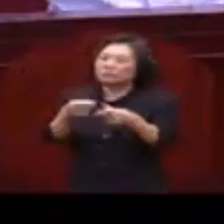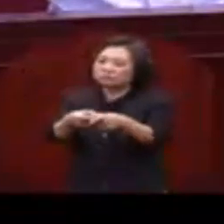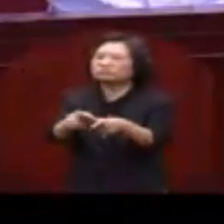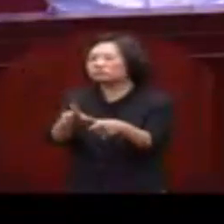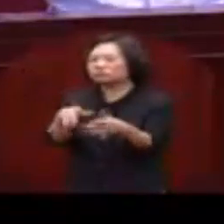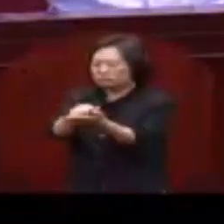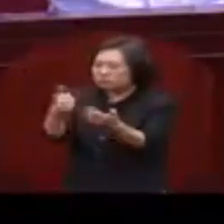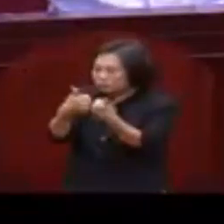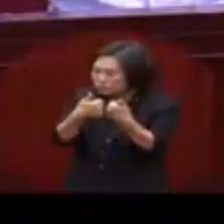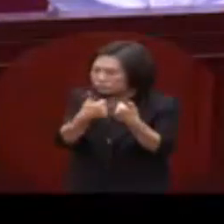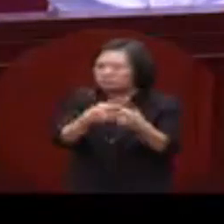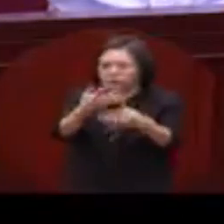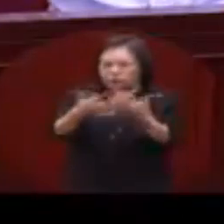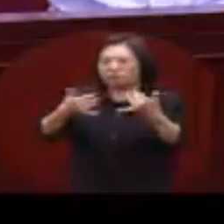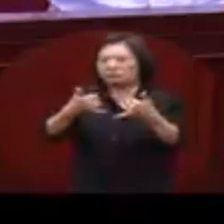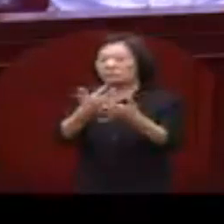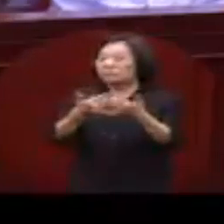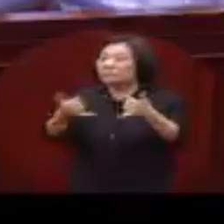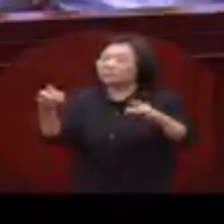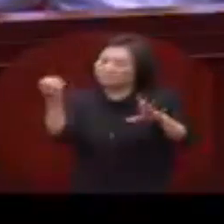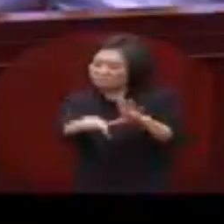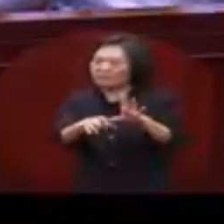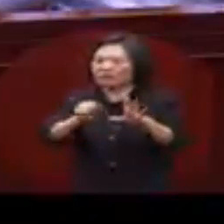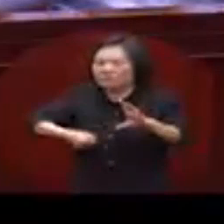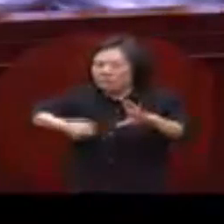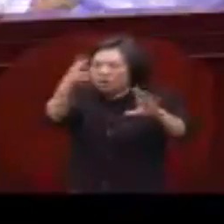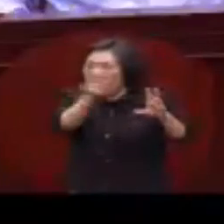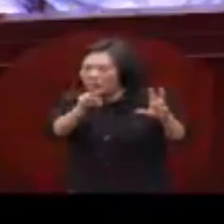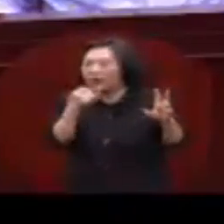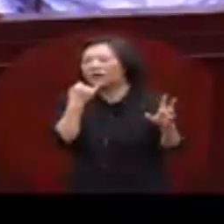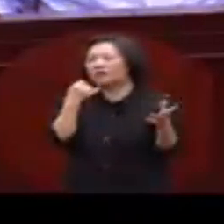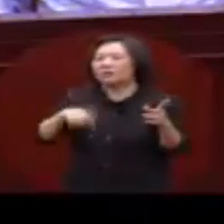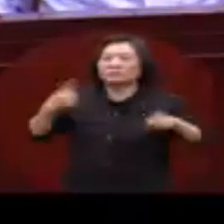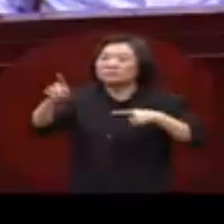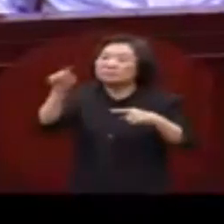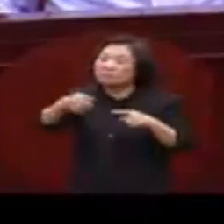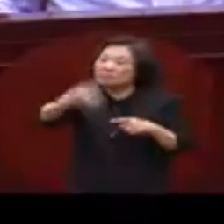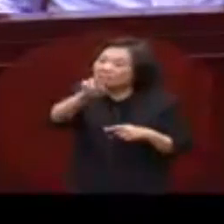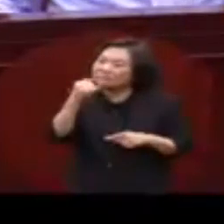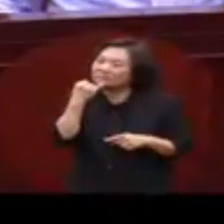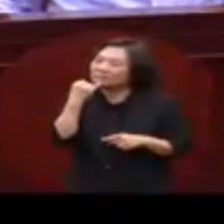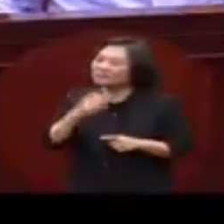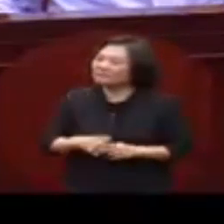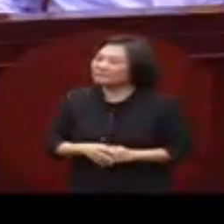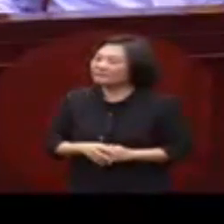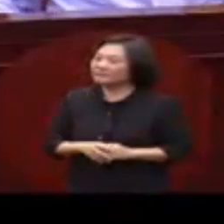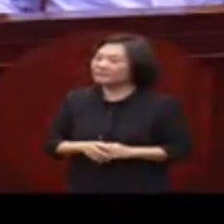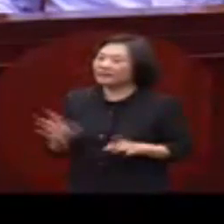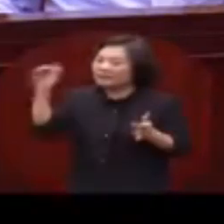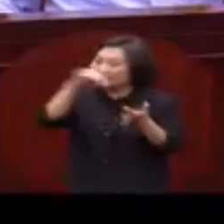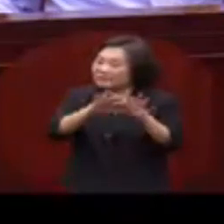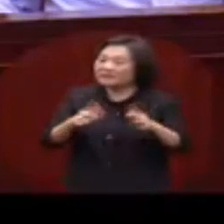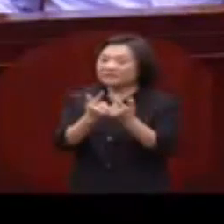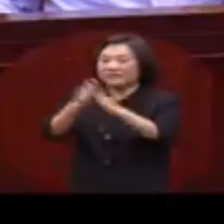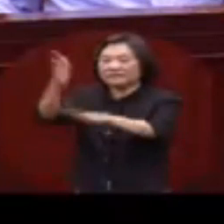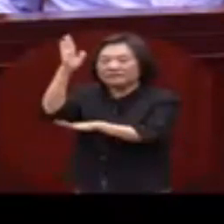会议记录全部上网，所有的疑问你知道有任何的变更全部都上网，所以到现在为止在就台北市政府没